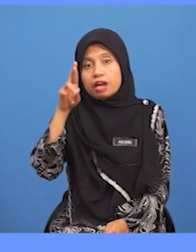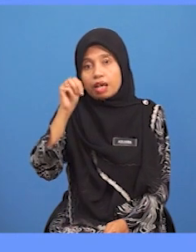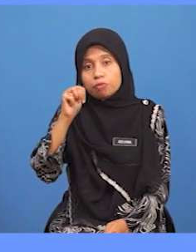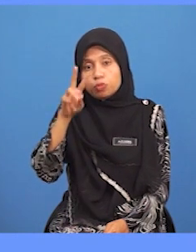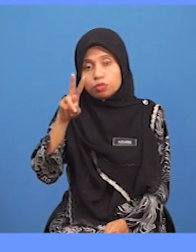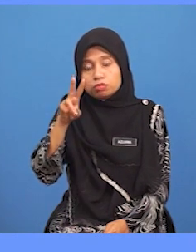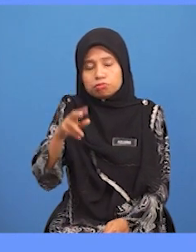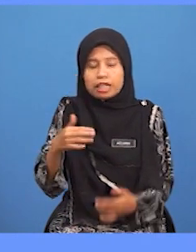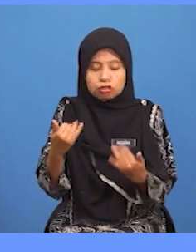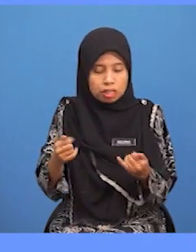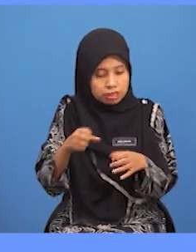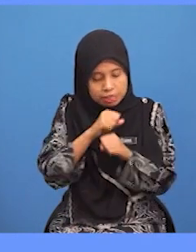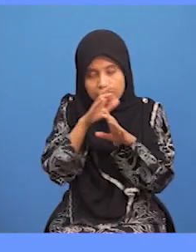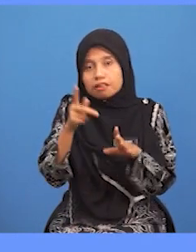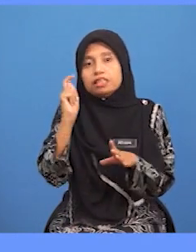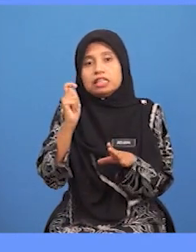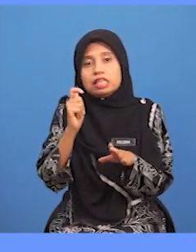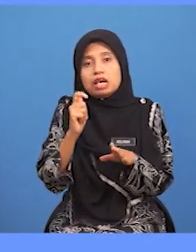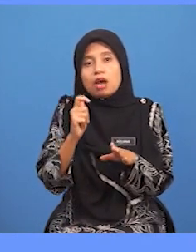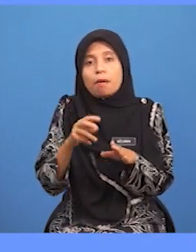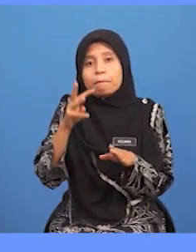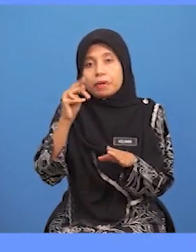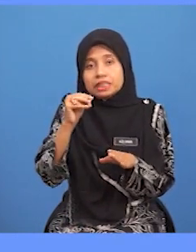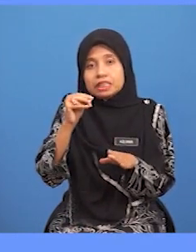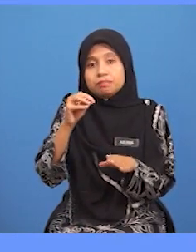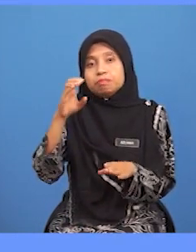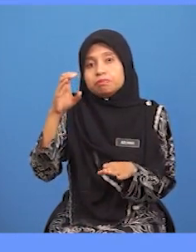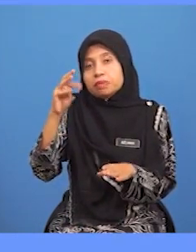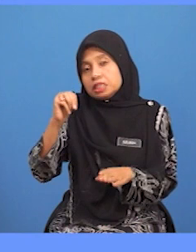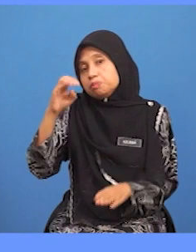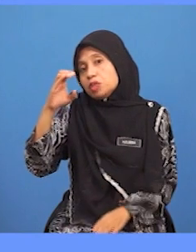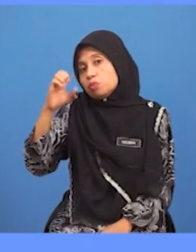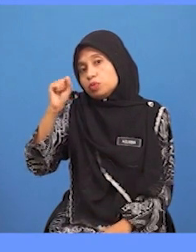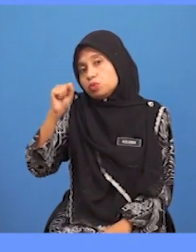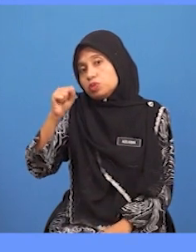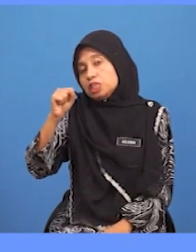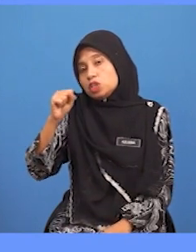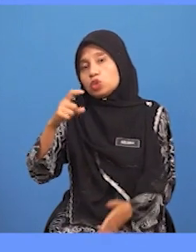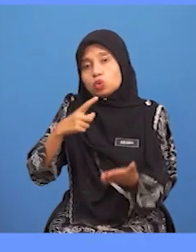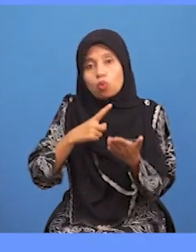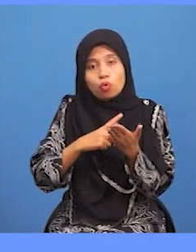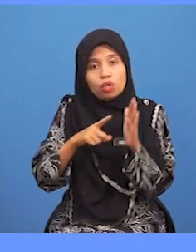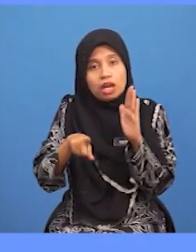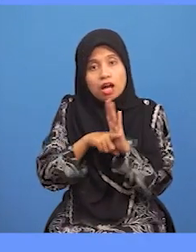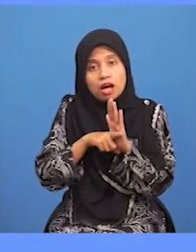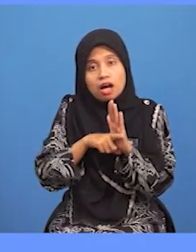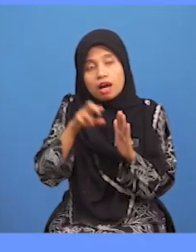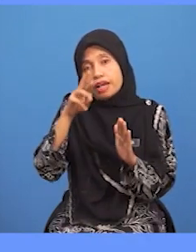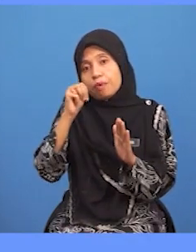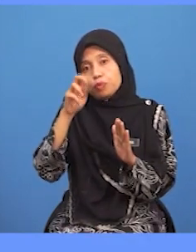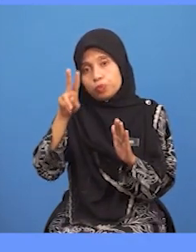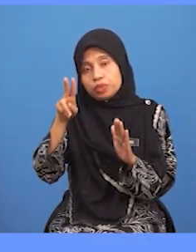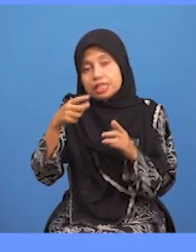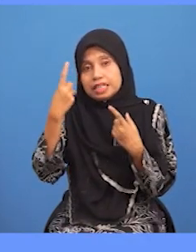telah diterangkan terlebih dahulu, margin caruman seunit dikira dengan harga jualan seunit tolak kos berubah